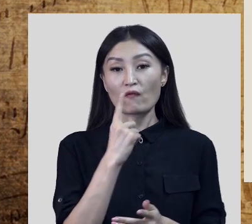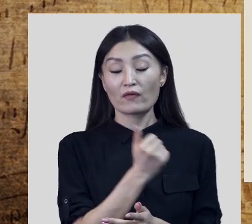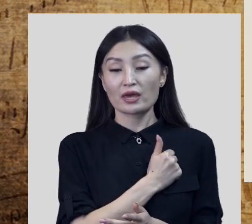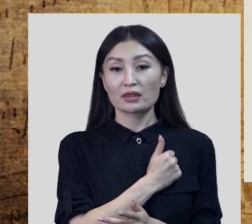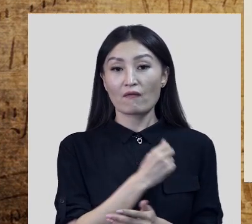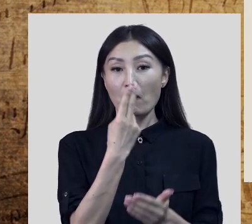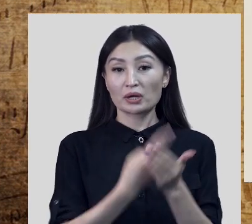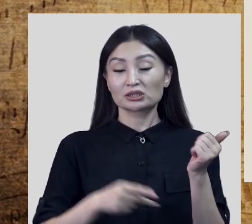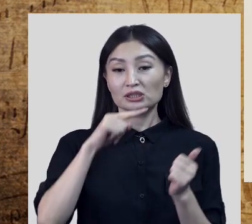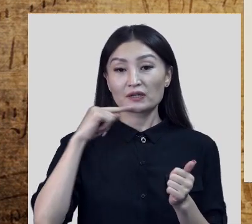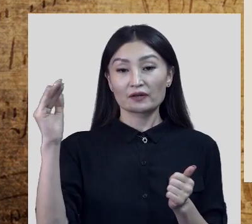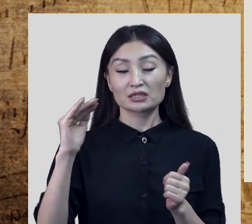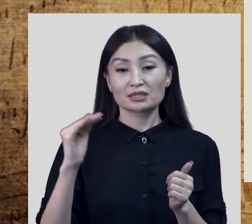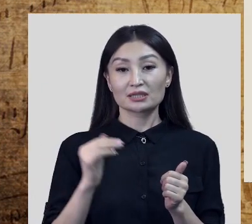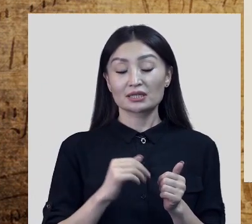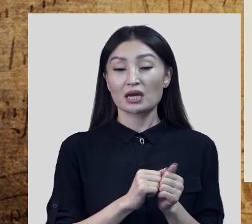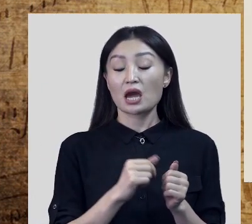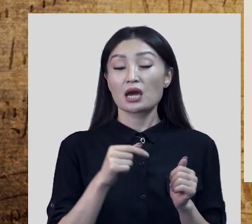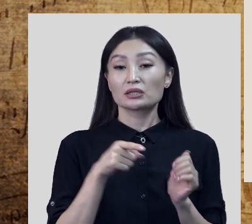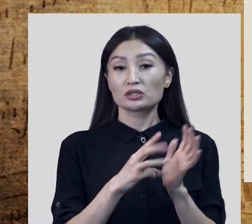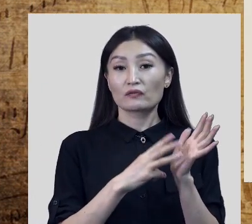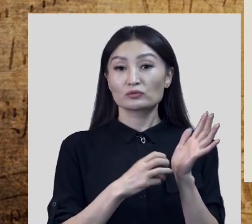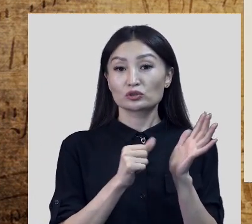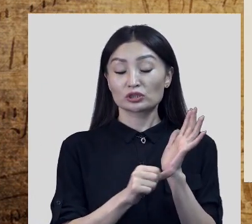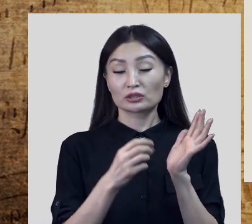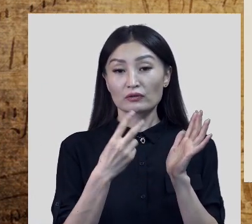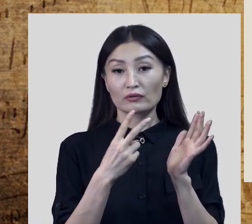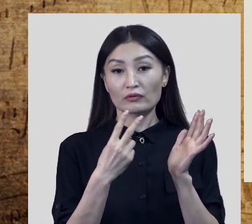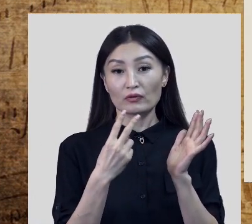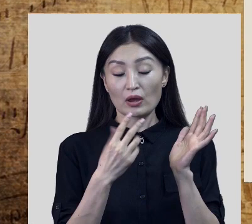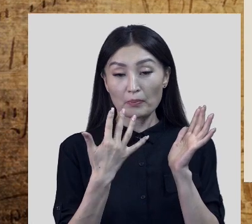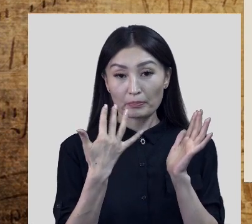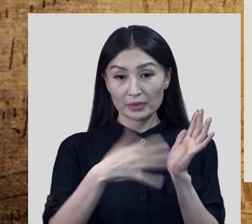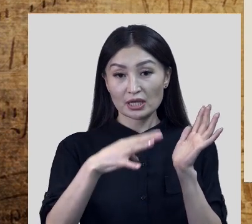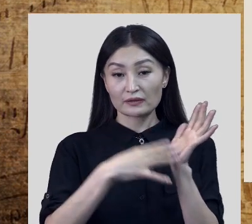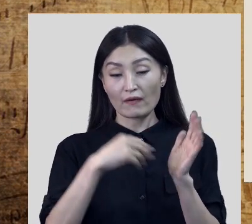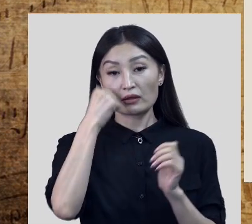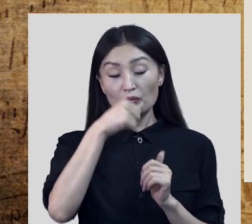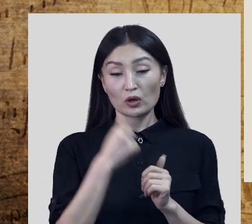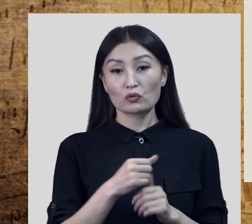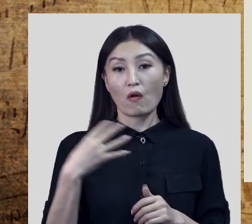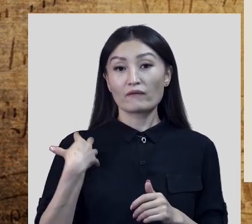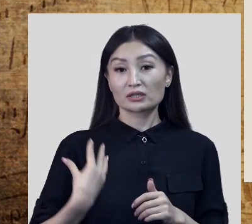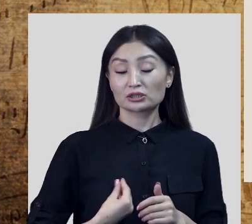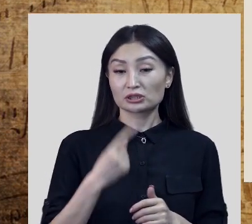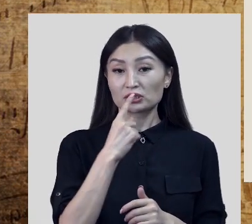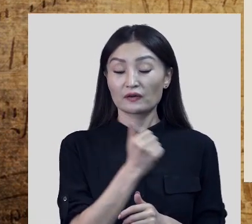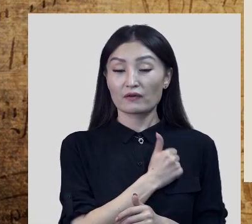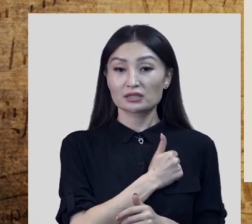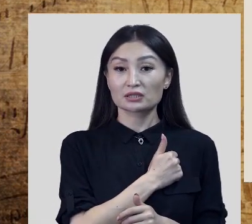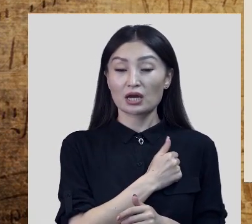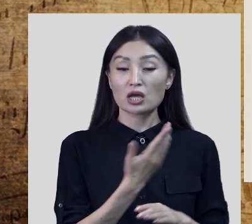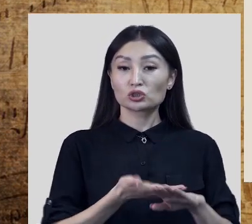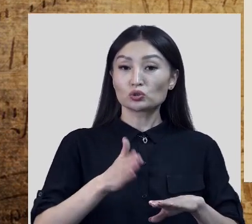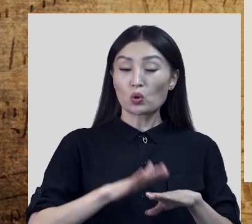россии в 1856 году а в 1859 году французские войска нанесли